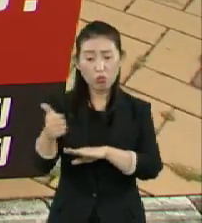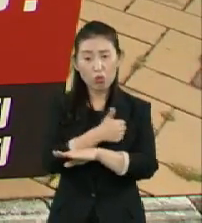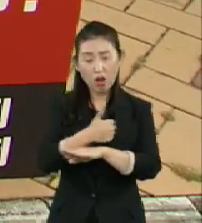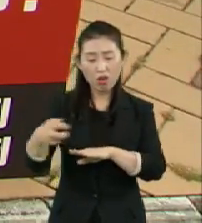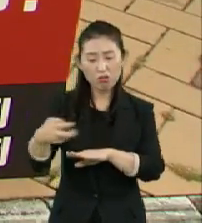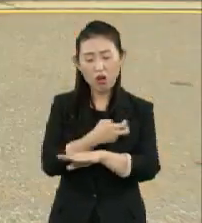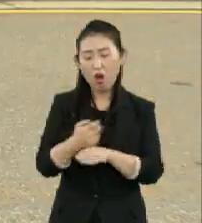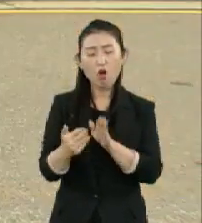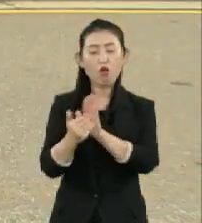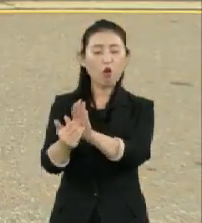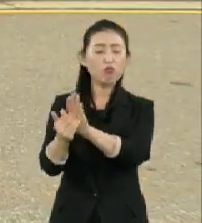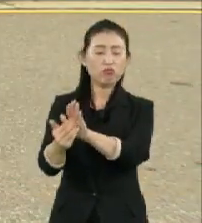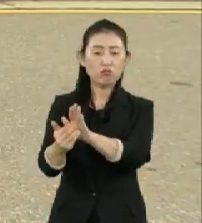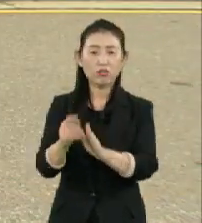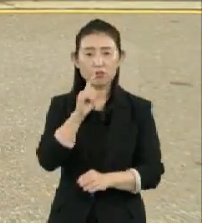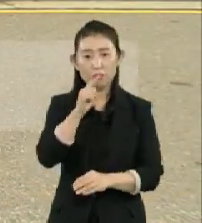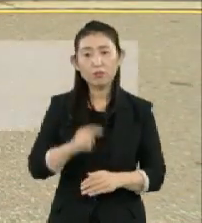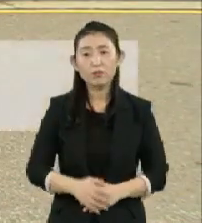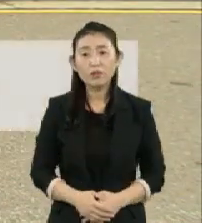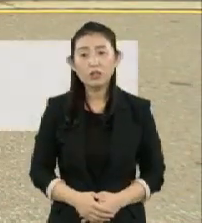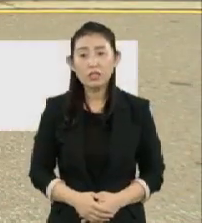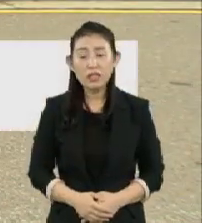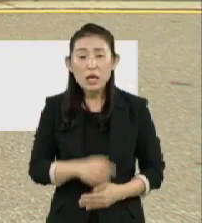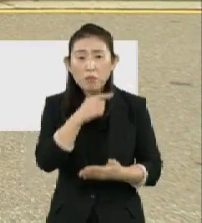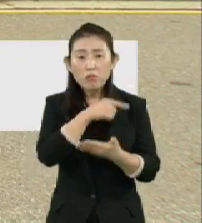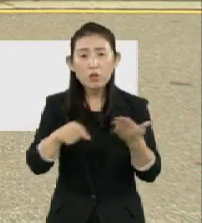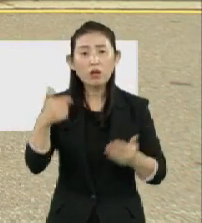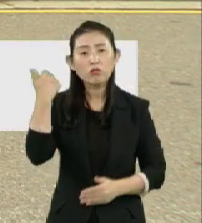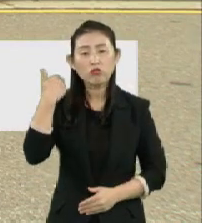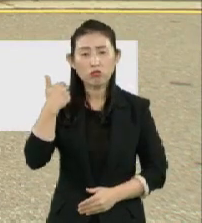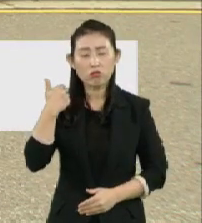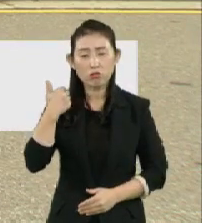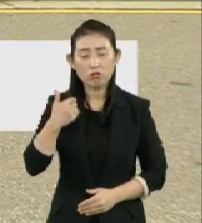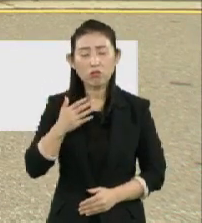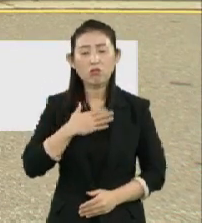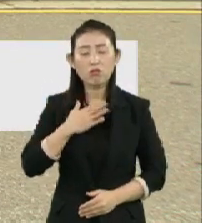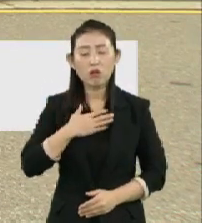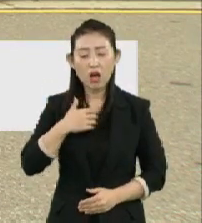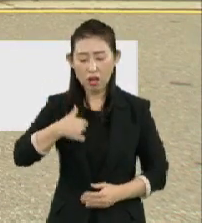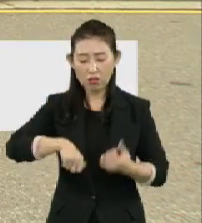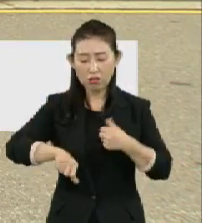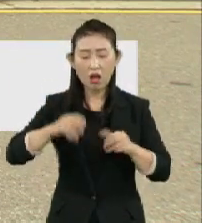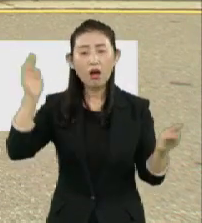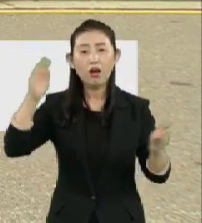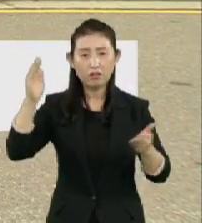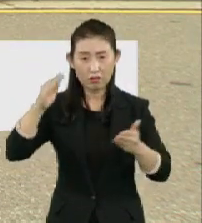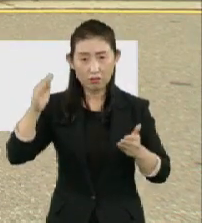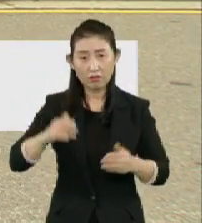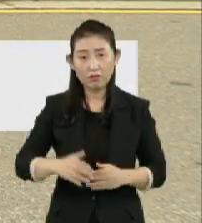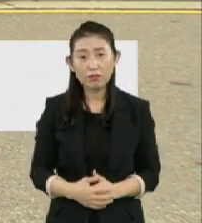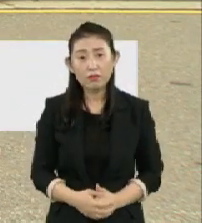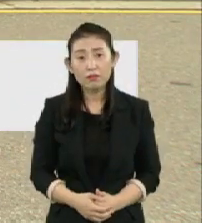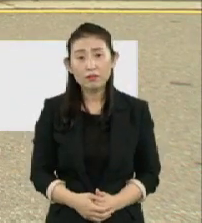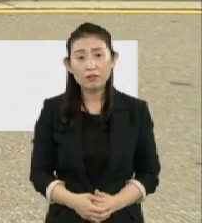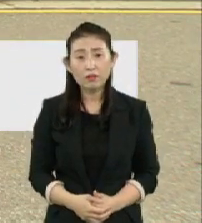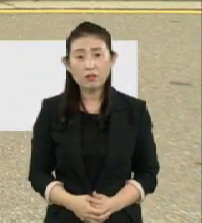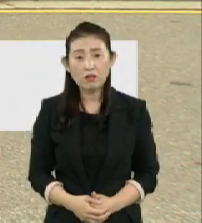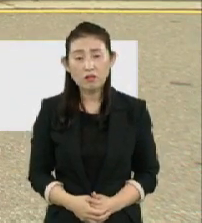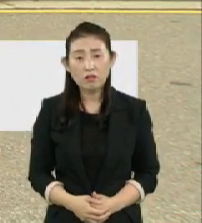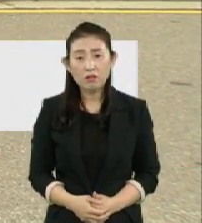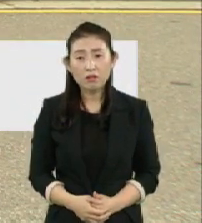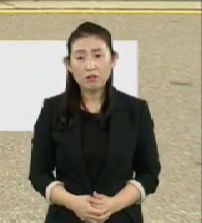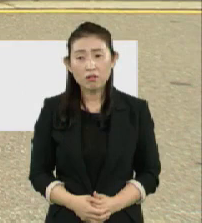거부하겠다는 입장입니다. 이 상황에 대한 피해는 고스란히 저희 아이들, 학생들에게 돌아가고 있습니다.